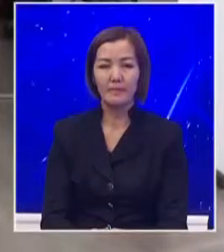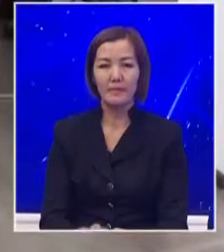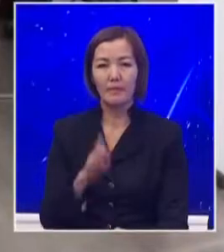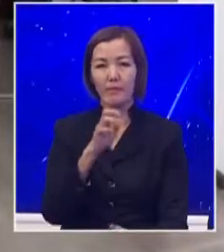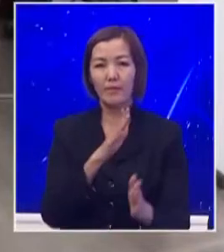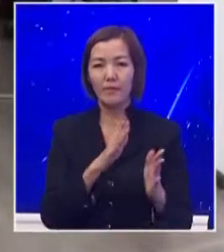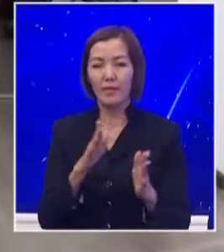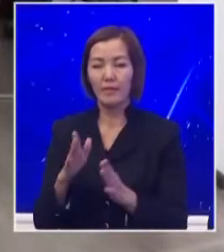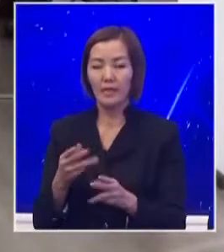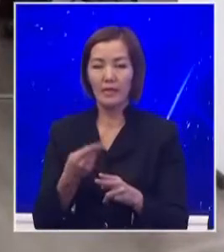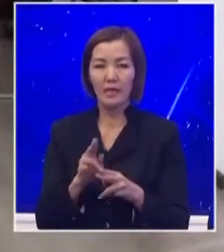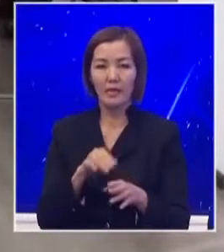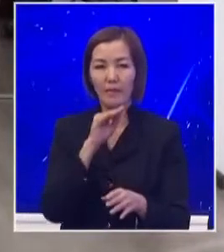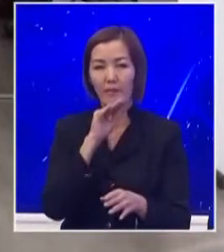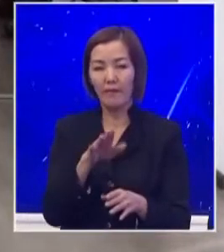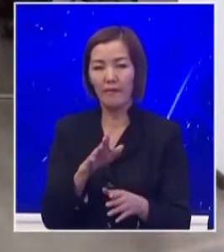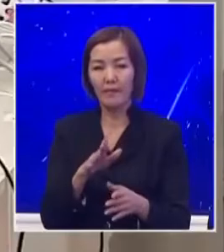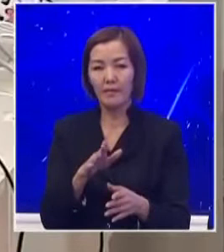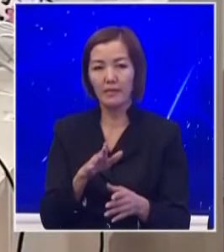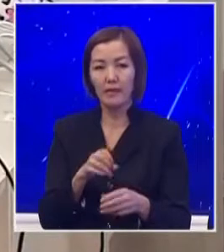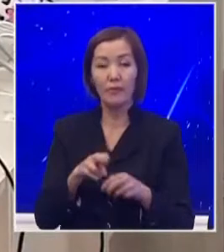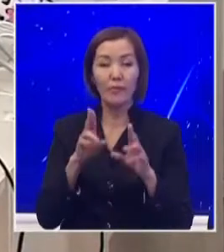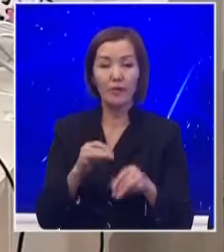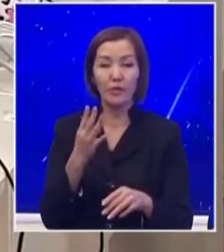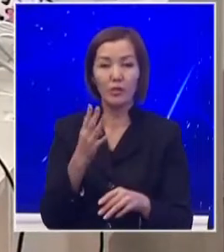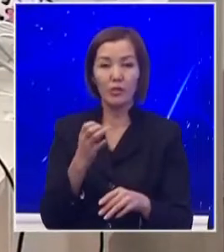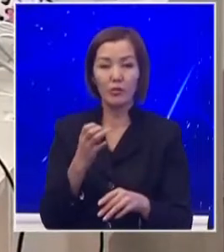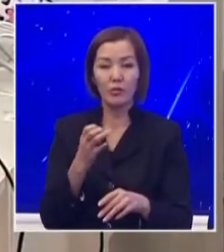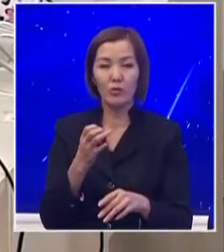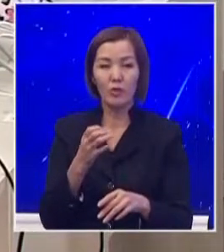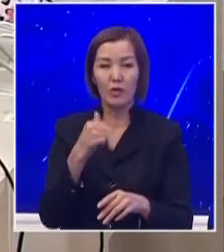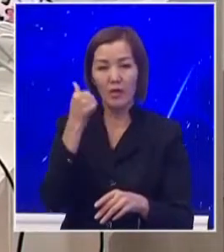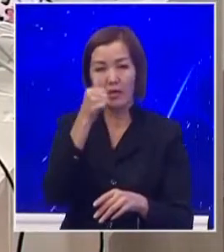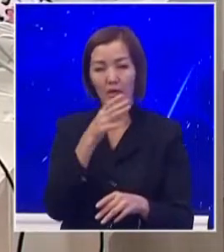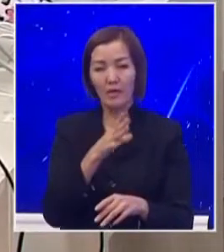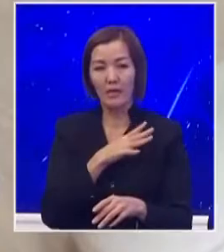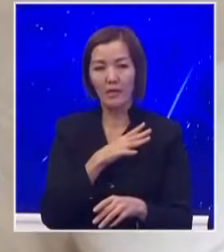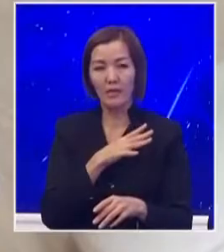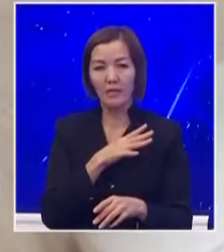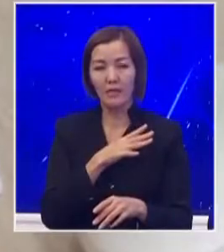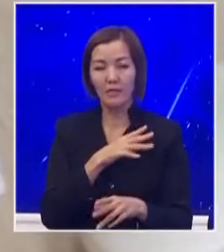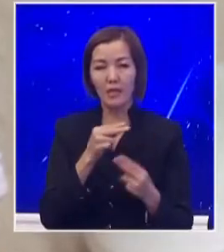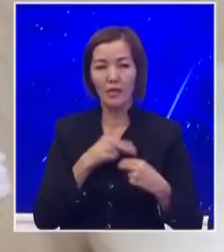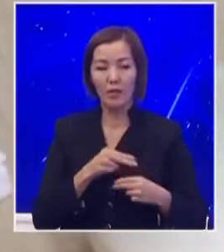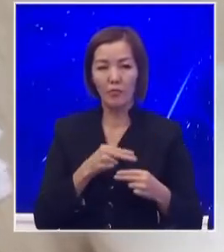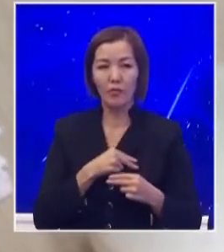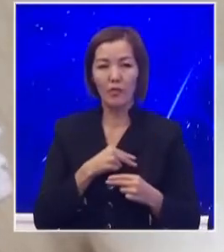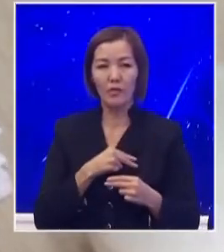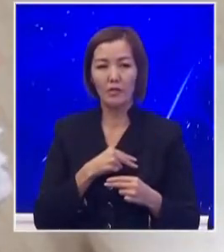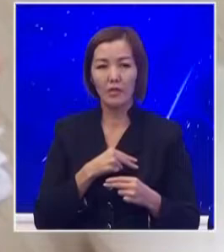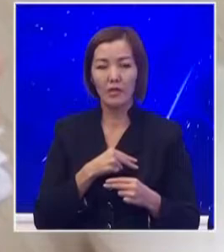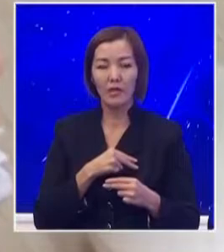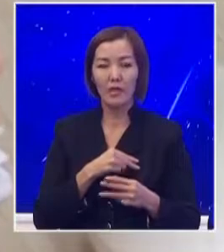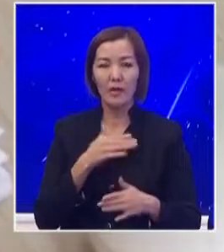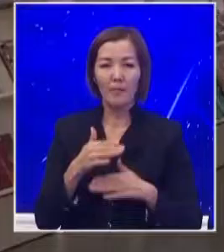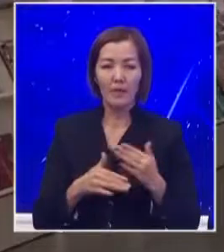Библиотекарь – это профессия, которая существует уже более 4000 лет. Работа книгохранителя заключается в обработке исходных данных